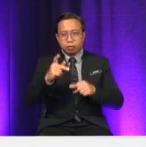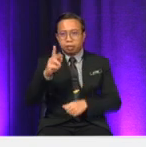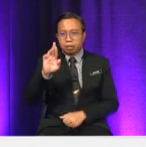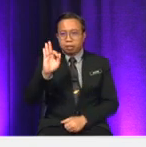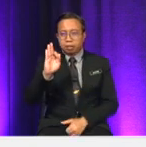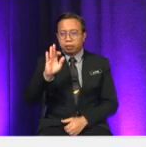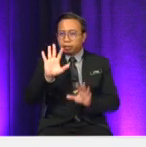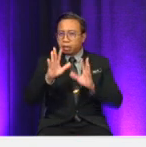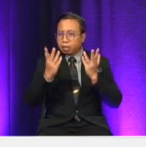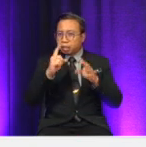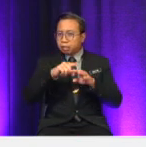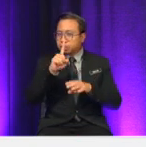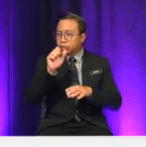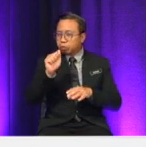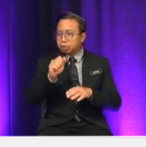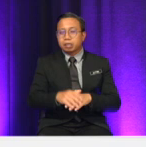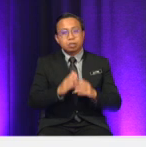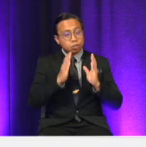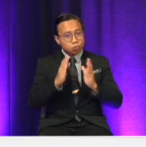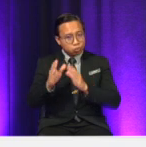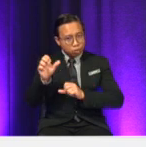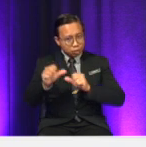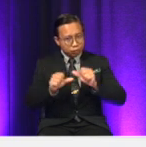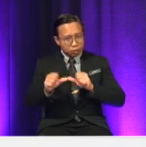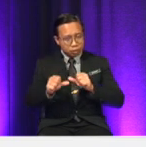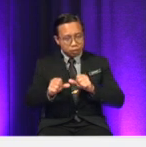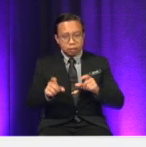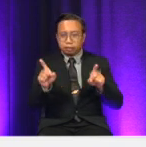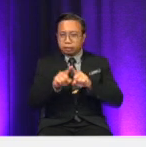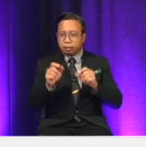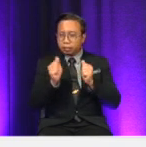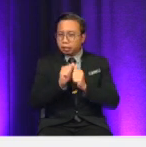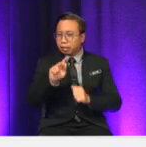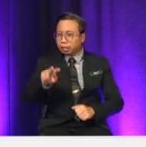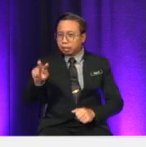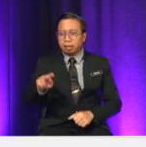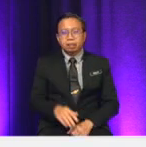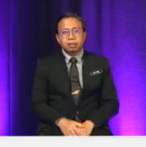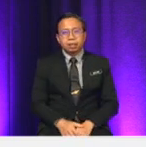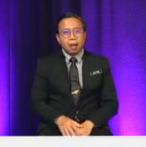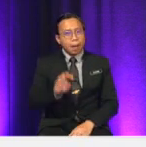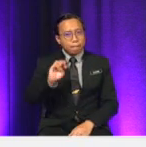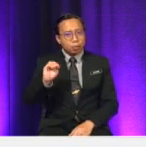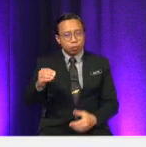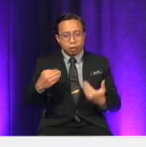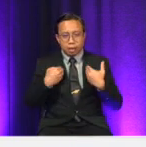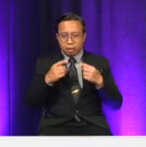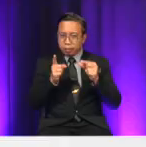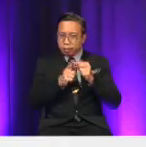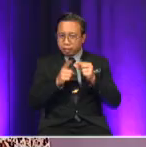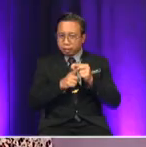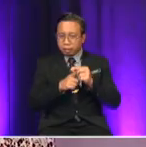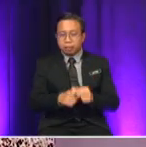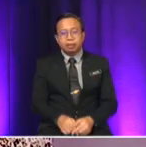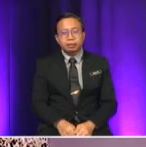di 1A dan rancangkan aktiviti tersebut bersama dengan kanak-kanak. Baik, murid-murid, ada perkataan